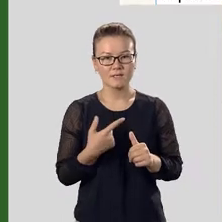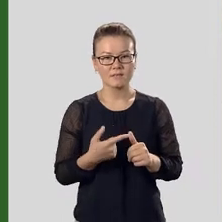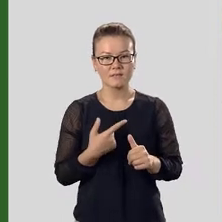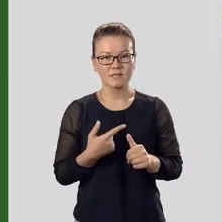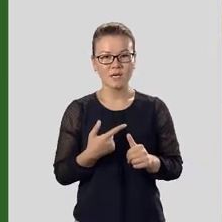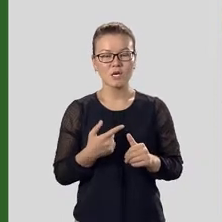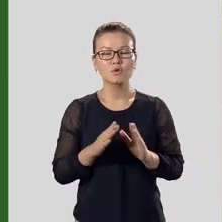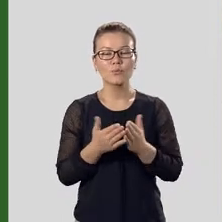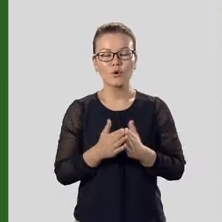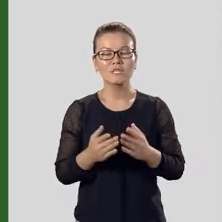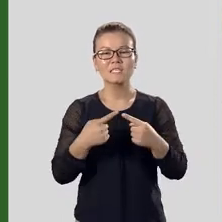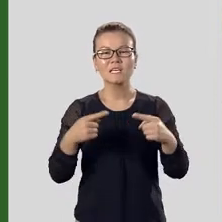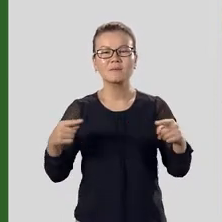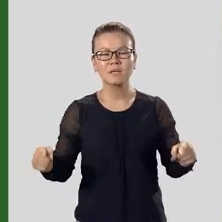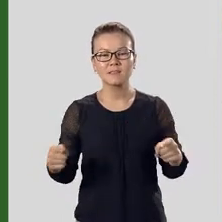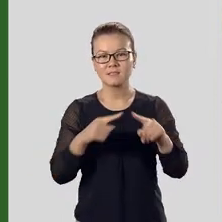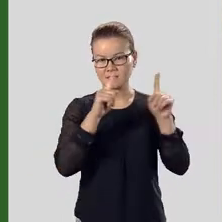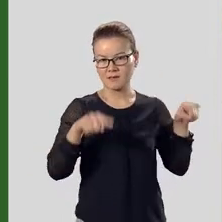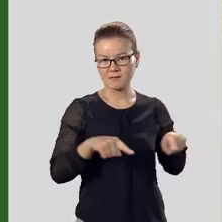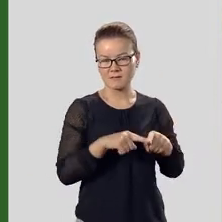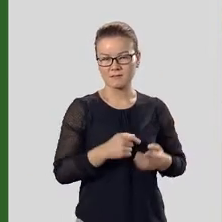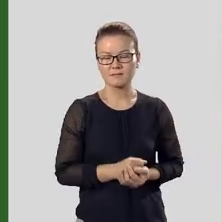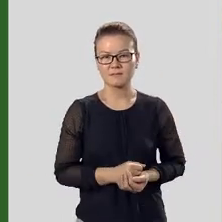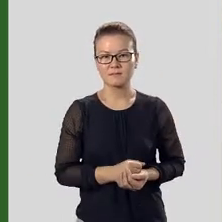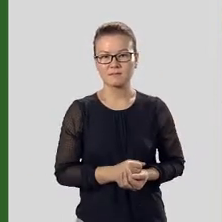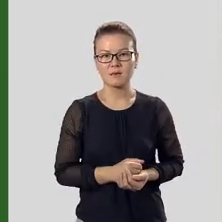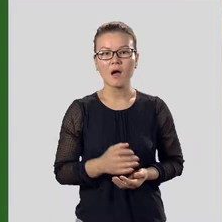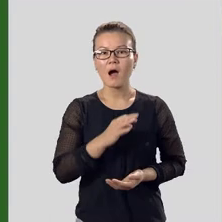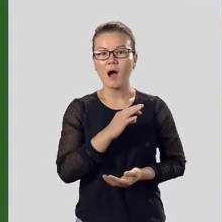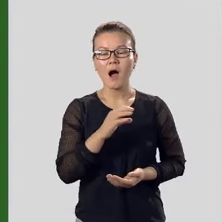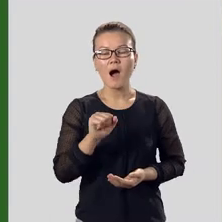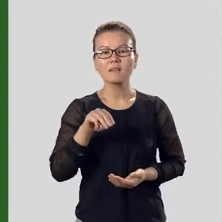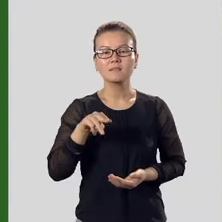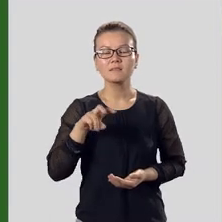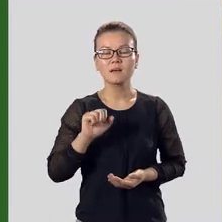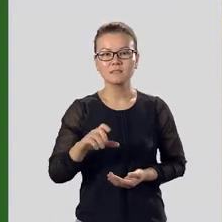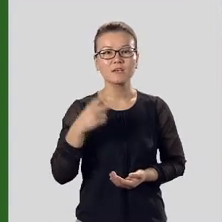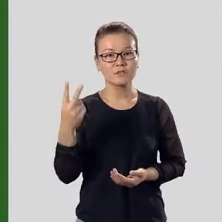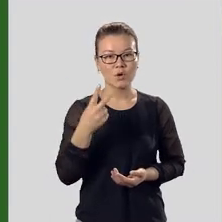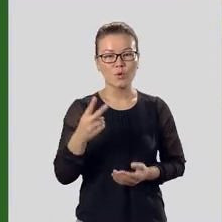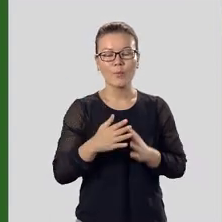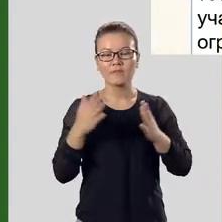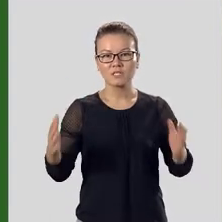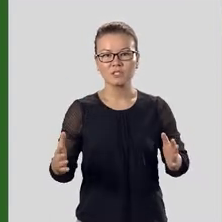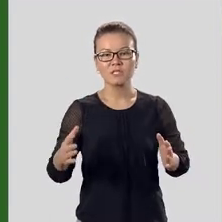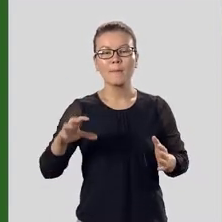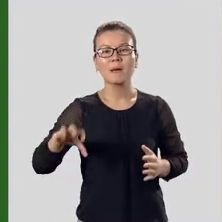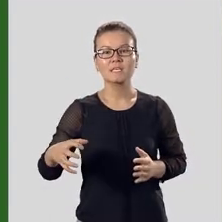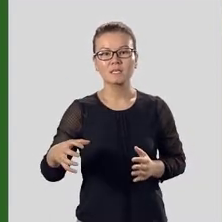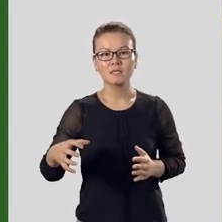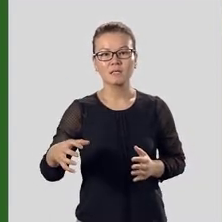Называется сборник разнообразных карт. Атлас. Второй по величине